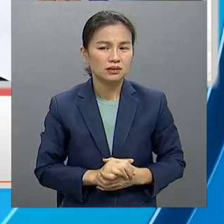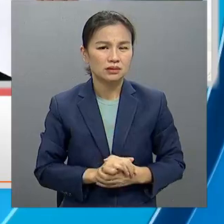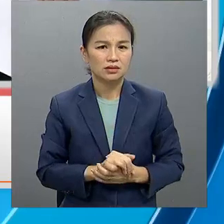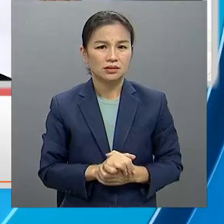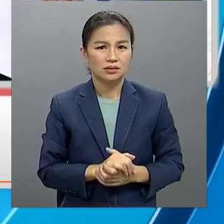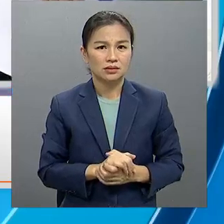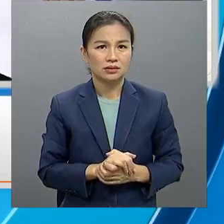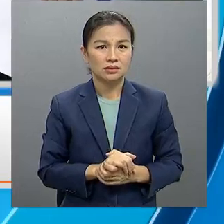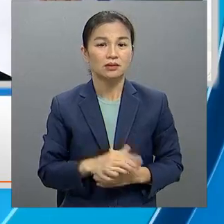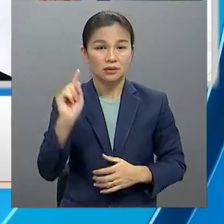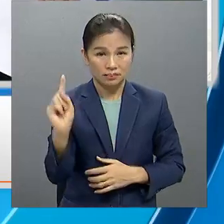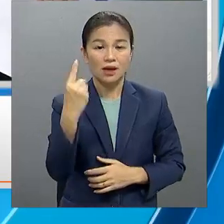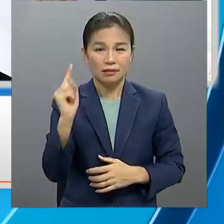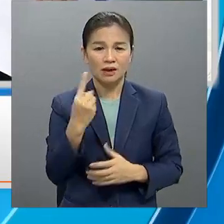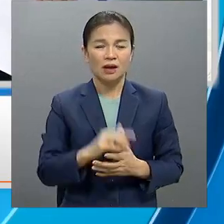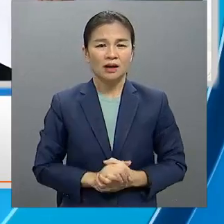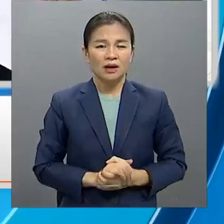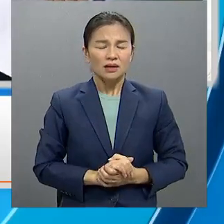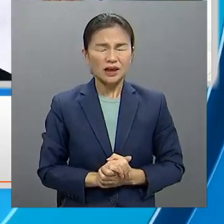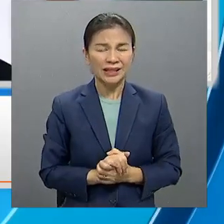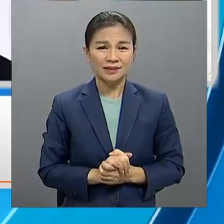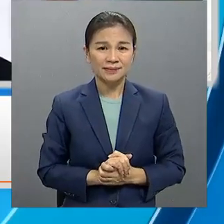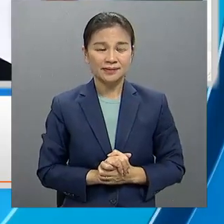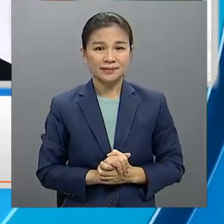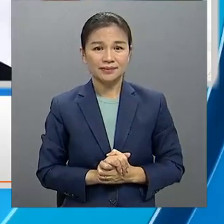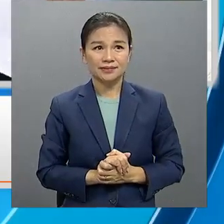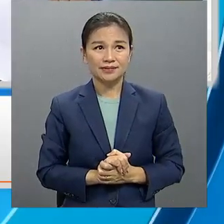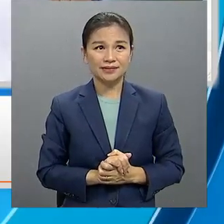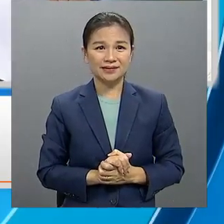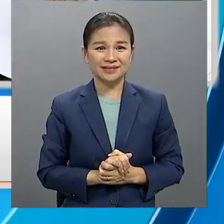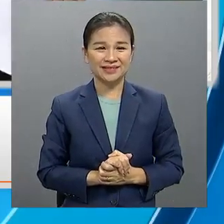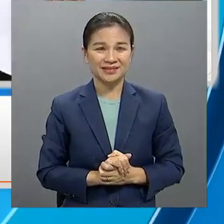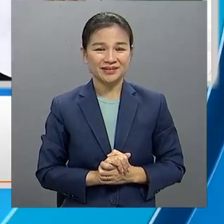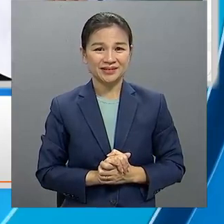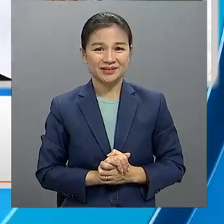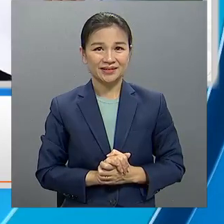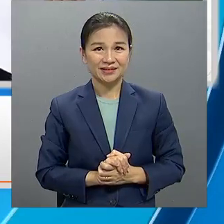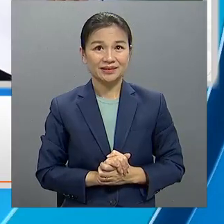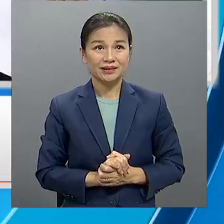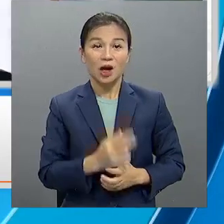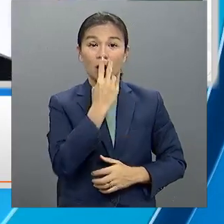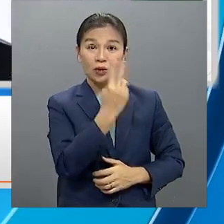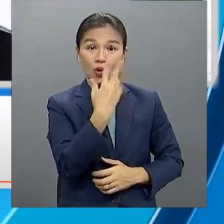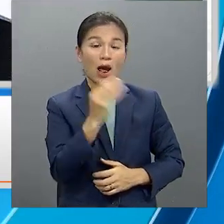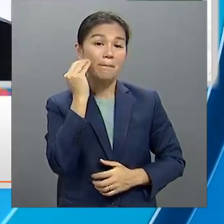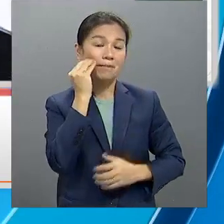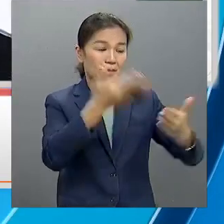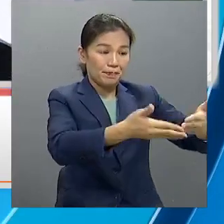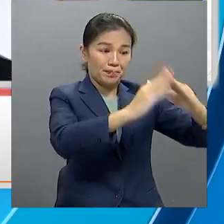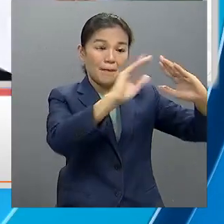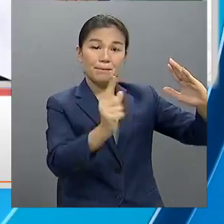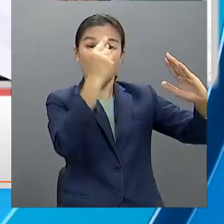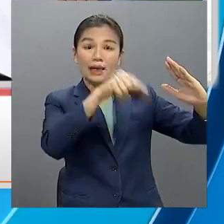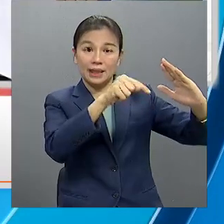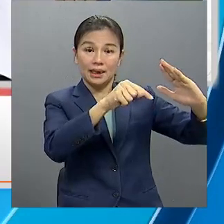งอ่ะน่าจะเงียบแล้วนะคะข้อที่จริงเป็นยังไงคะได้ไปตรวจสอบหรือยังคะว่าร้านเบเกอรี่นี้เนี่ยสร้างต่อเ